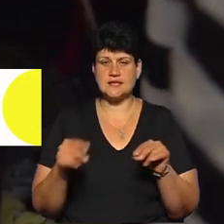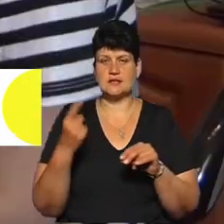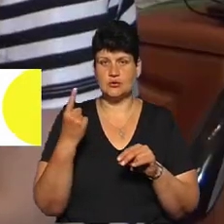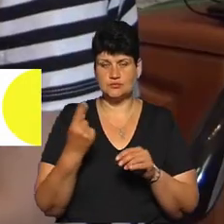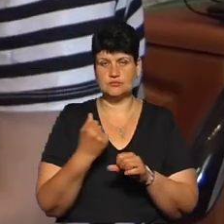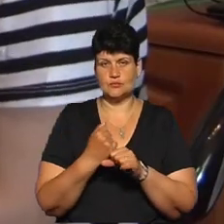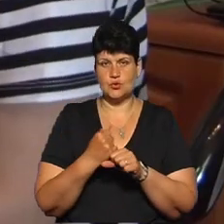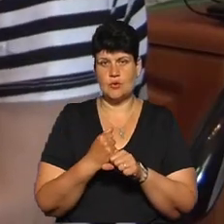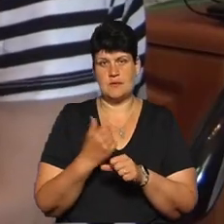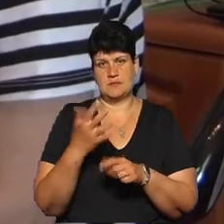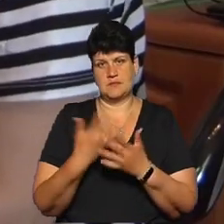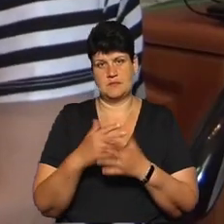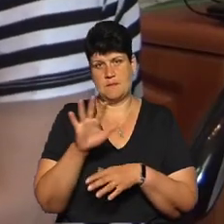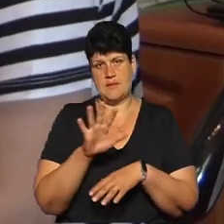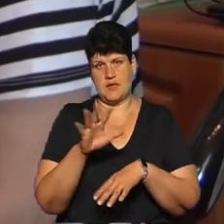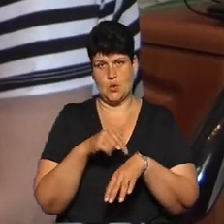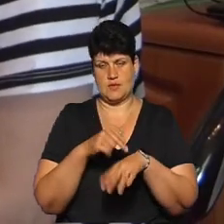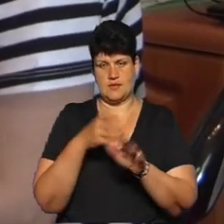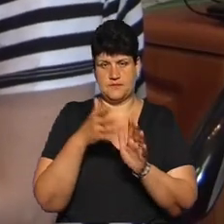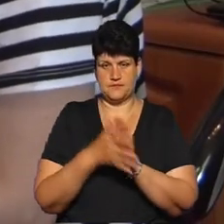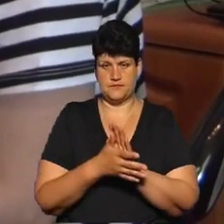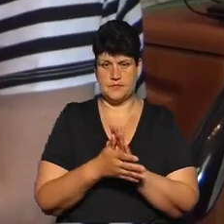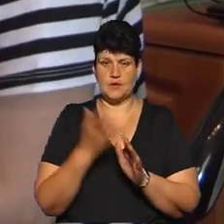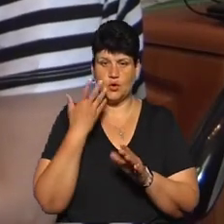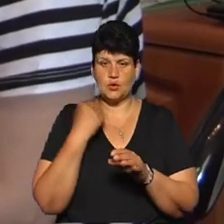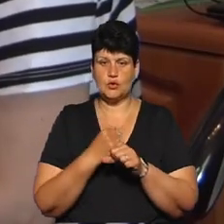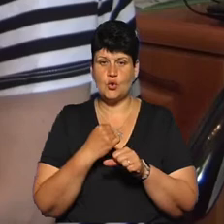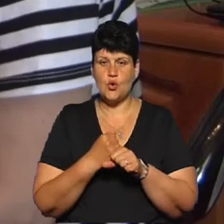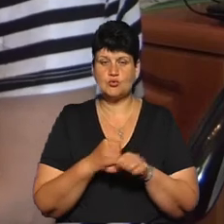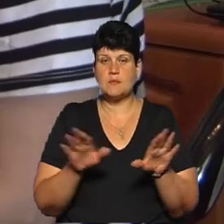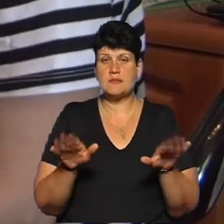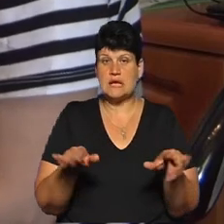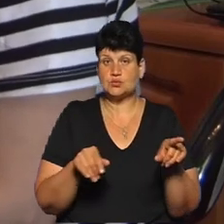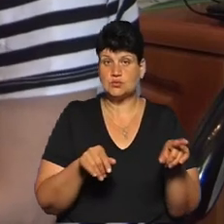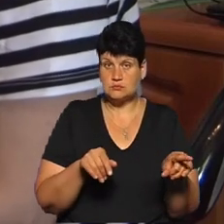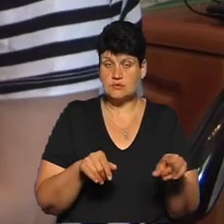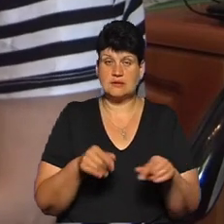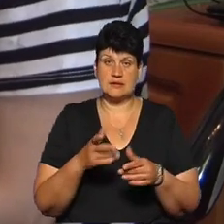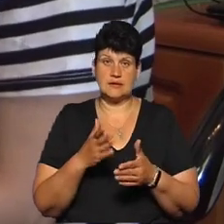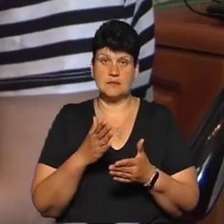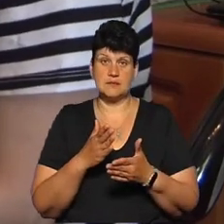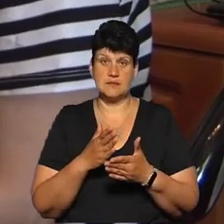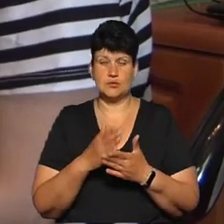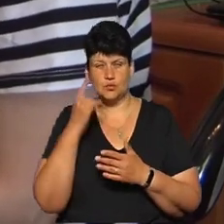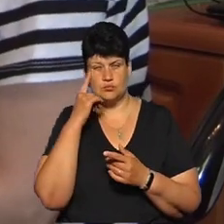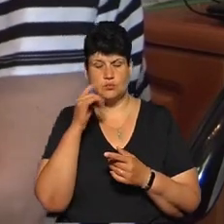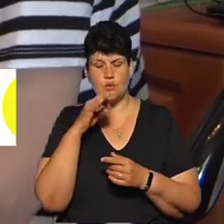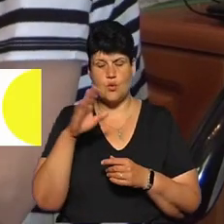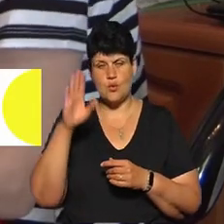близько 5 годин. Коли робиш ту пташку, то ти думаєш про тих хлопців, про